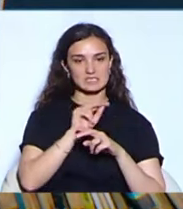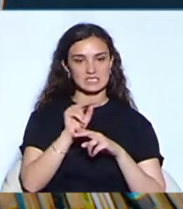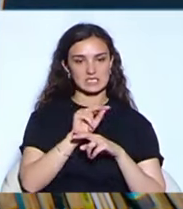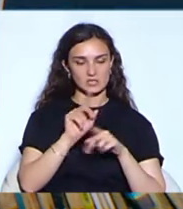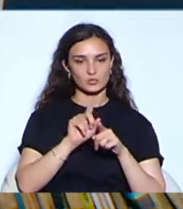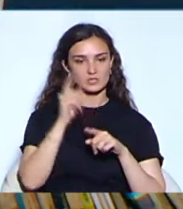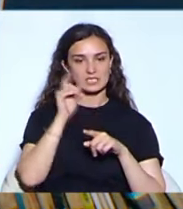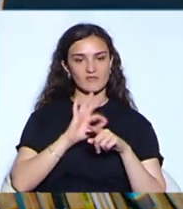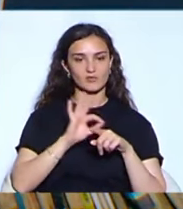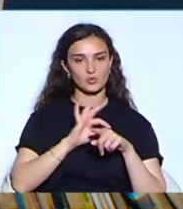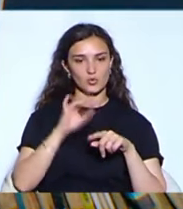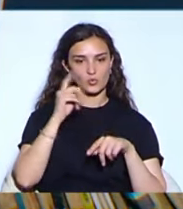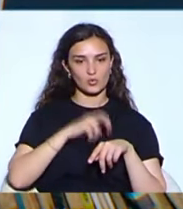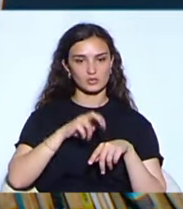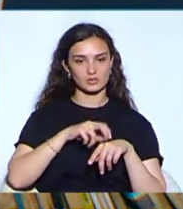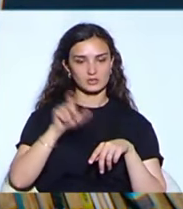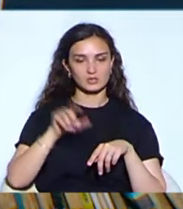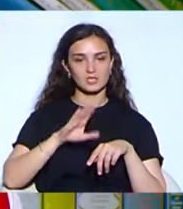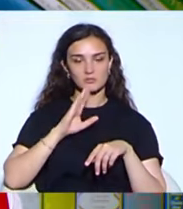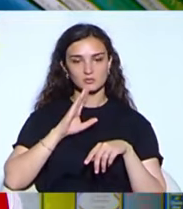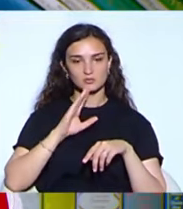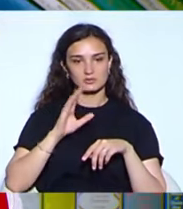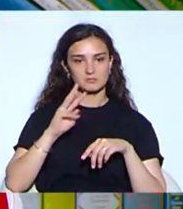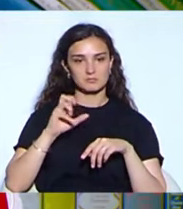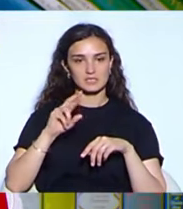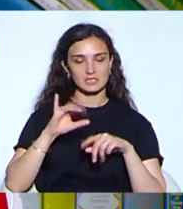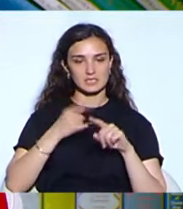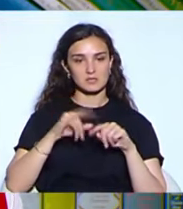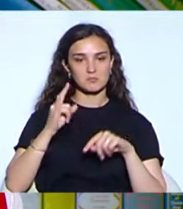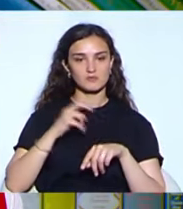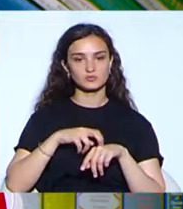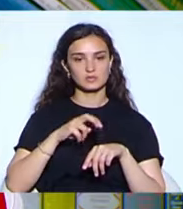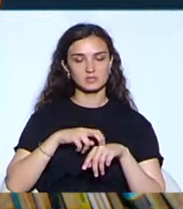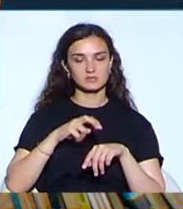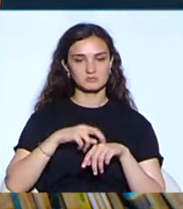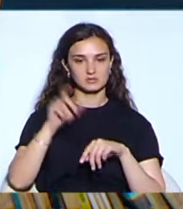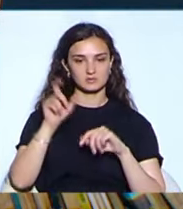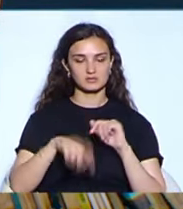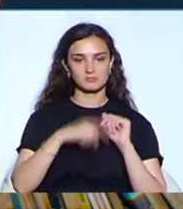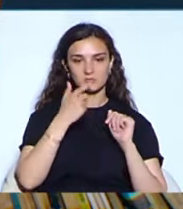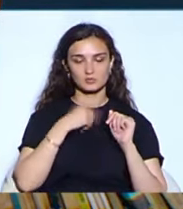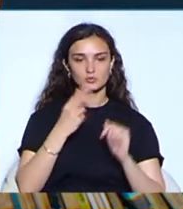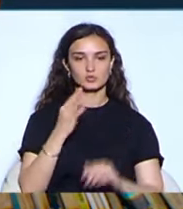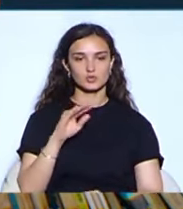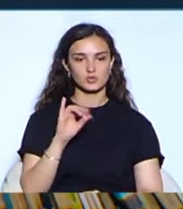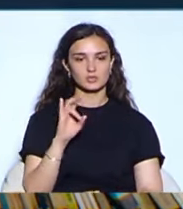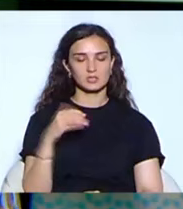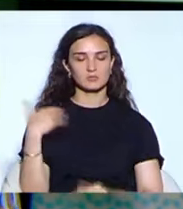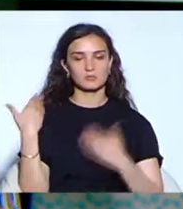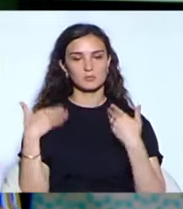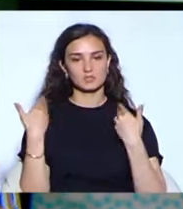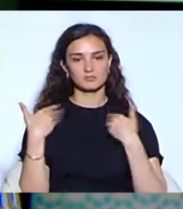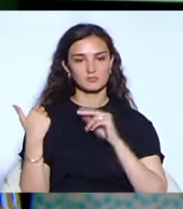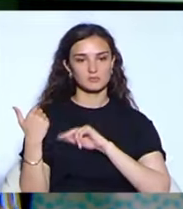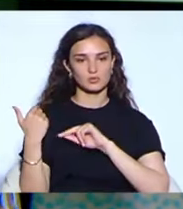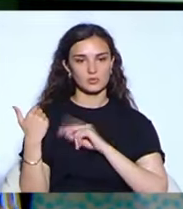დროს ნევროლოგი ქალბატონი მედეა ზირაქაშვილი და პედიატრი ანუ ბავშვთა ექიმი ბატონი ცოტნე ბესელია. დილამშვიდობისა